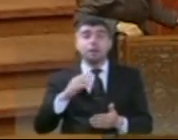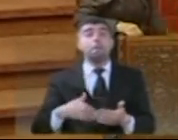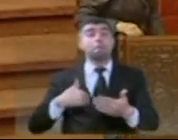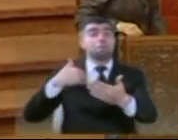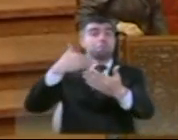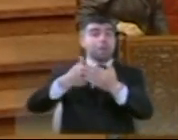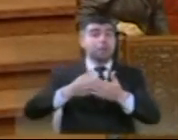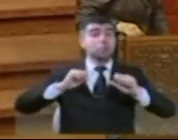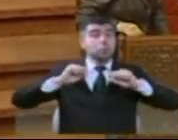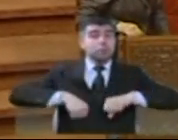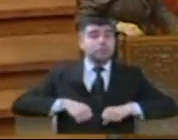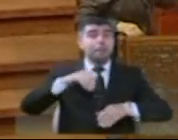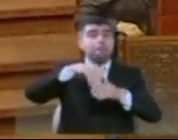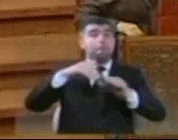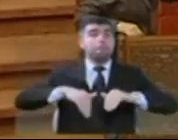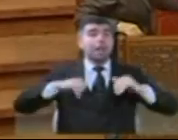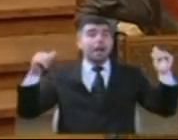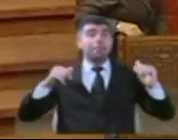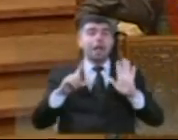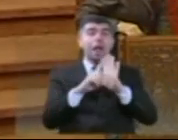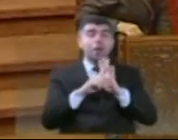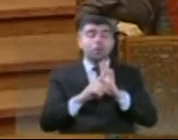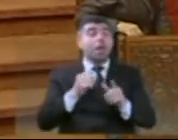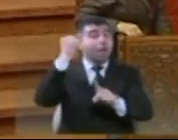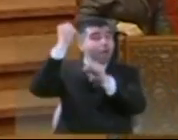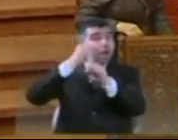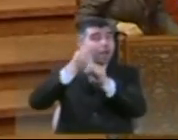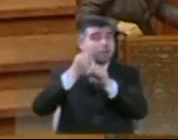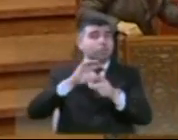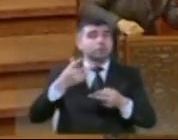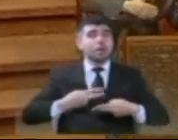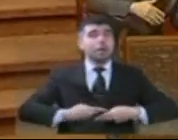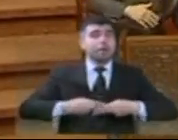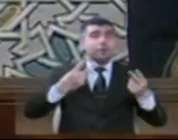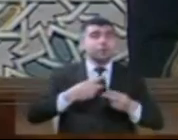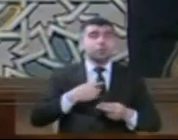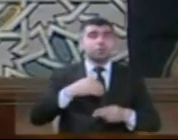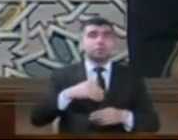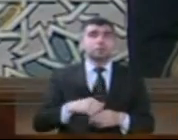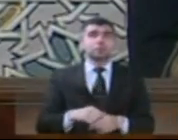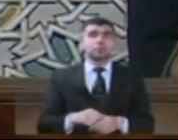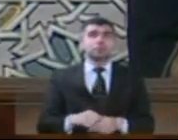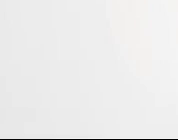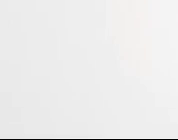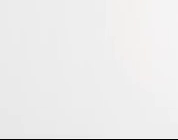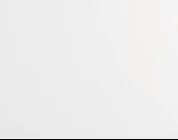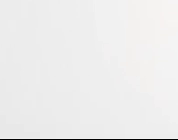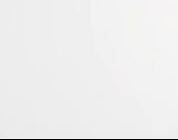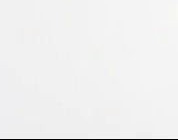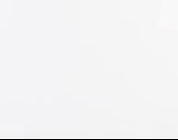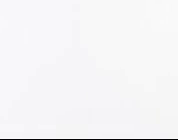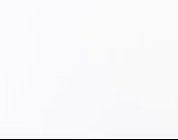مصادقة مؤسساتكم المحترمة عاد بدينا كنشتغلوا على تفعيل الصندوق. شكرا سيدة النائبة، عاد بديتو كتشتغلوا. شكرا.